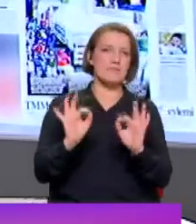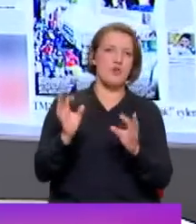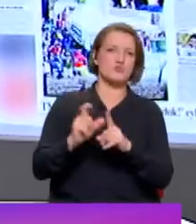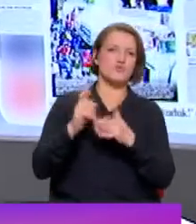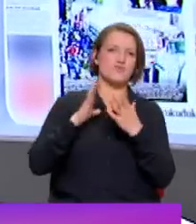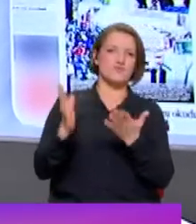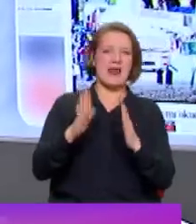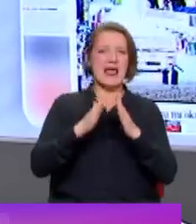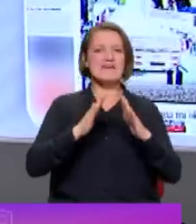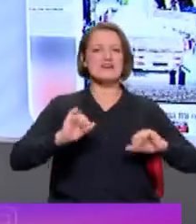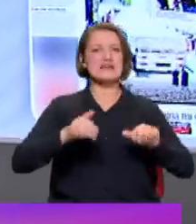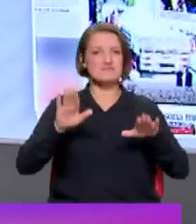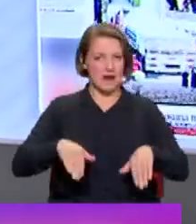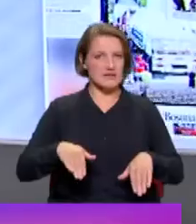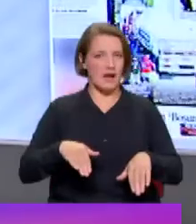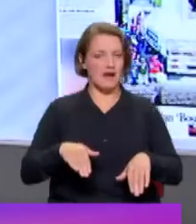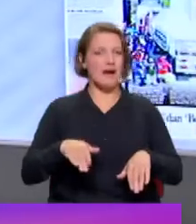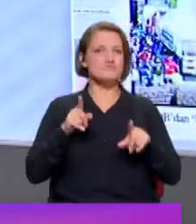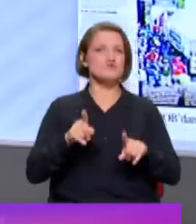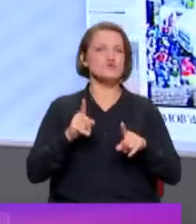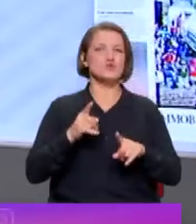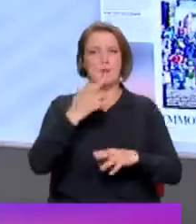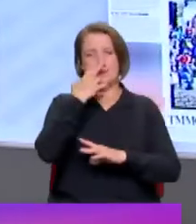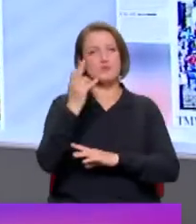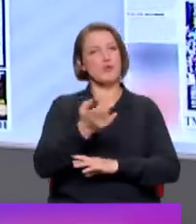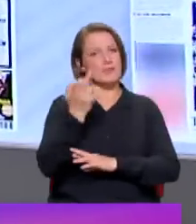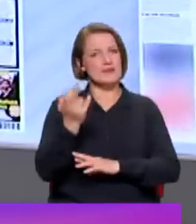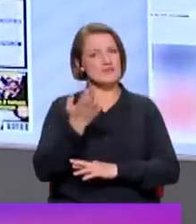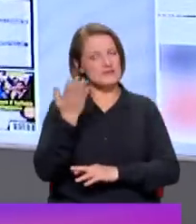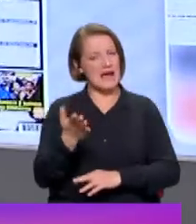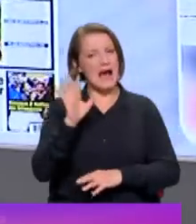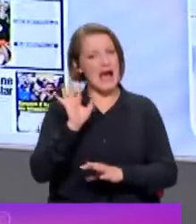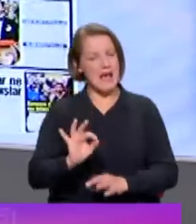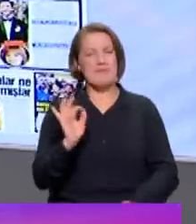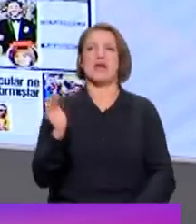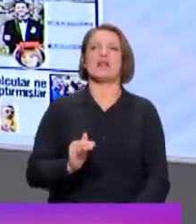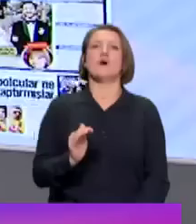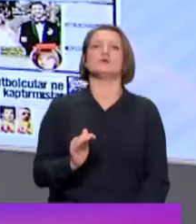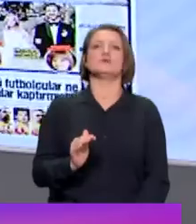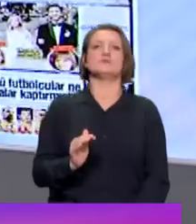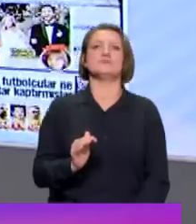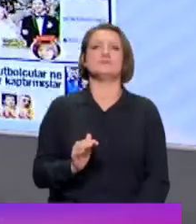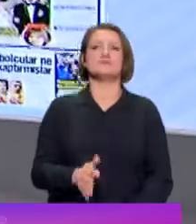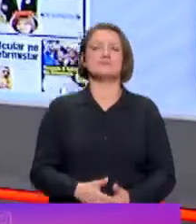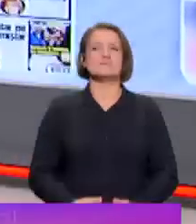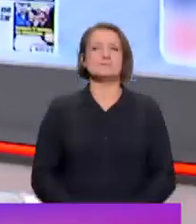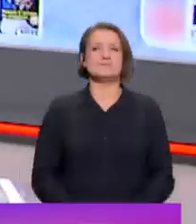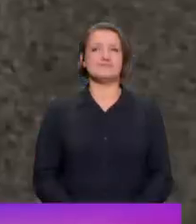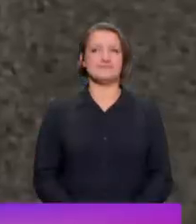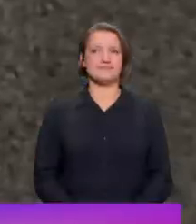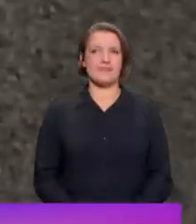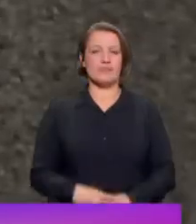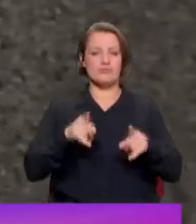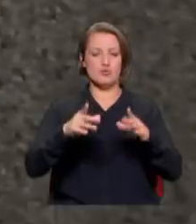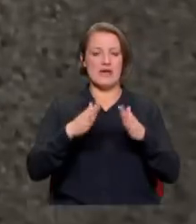durumlar var Barın kriz Varsa bunun dolandırıcısı da hemen peşi sıra geleri size bu